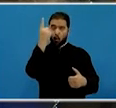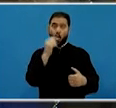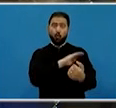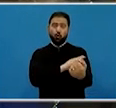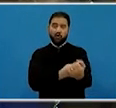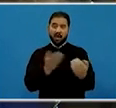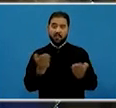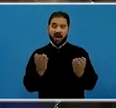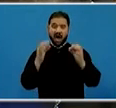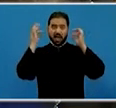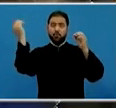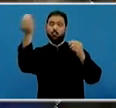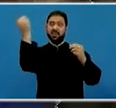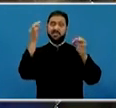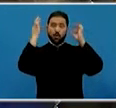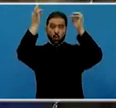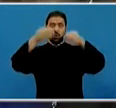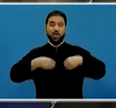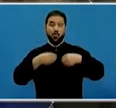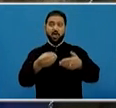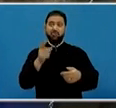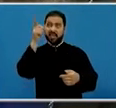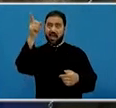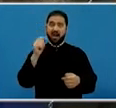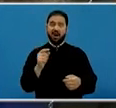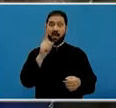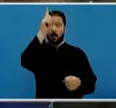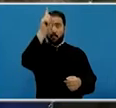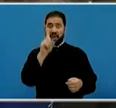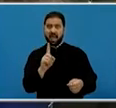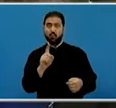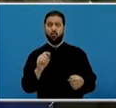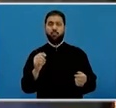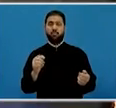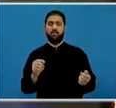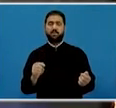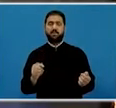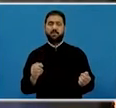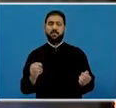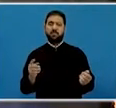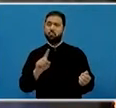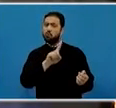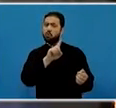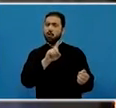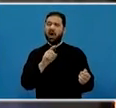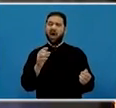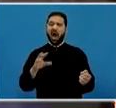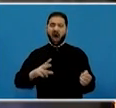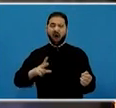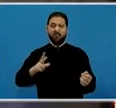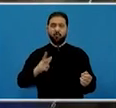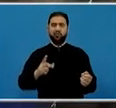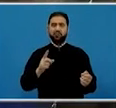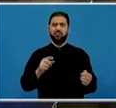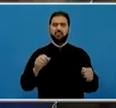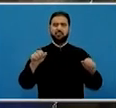dăruiește și care a fost El cel din tâi, nu doar stăpânul lumii, ci cel care s-a jertfit,